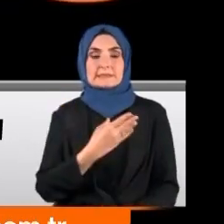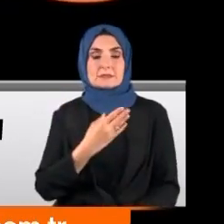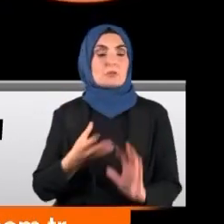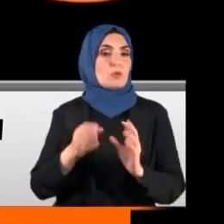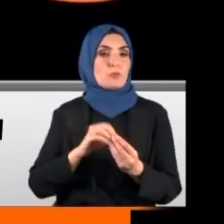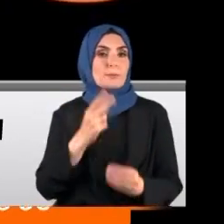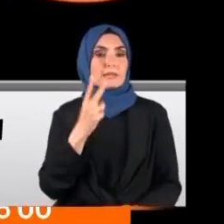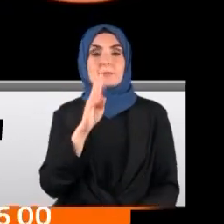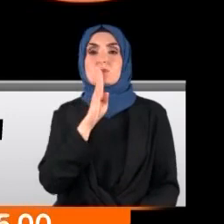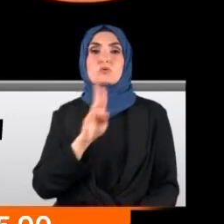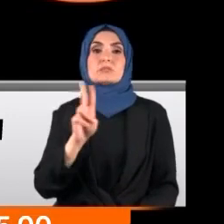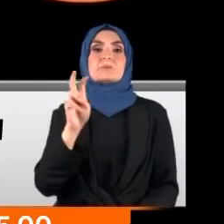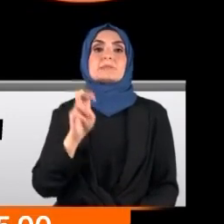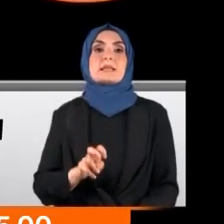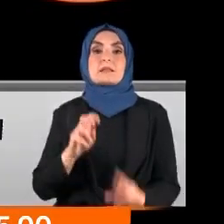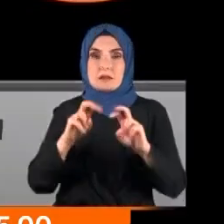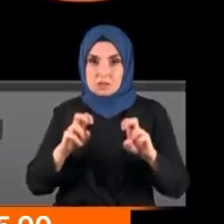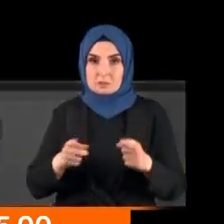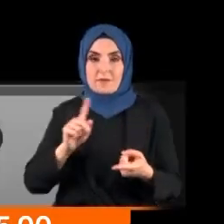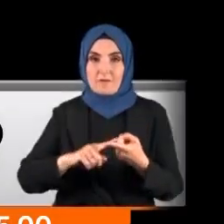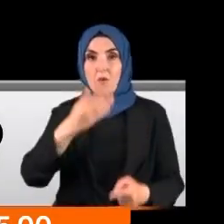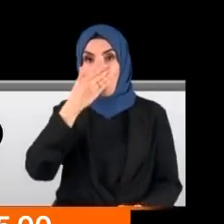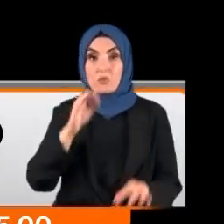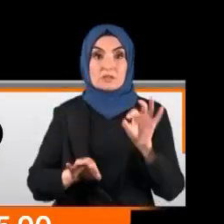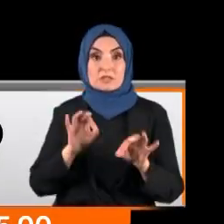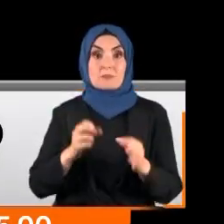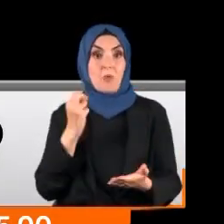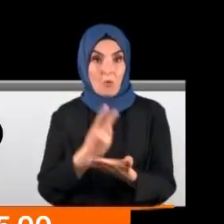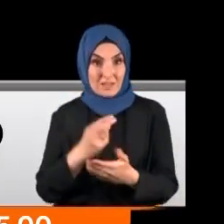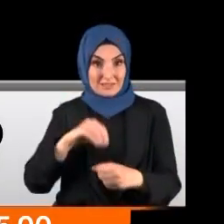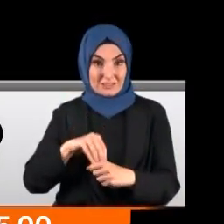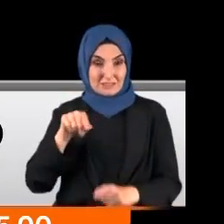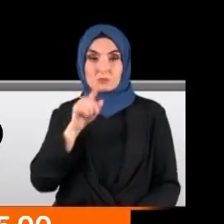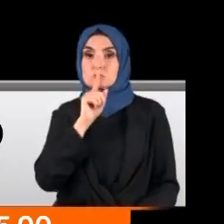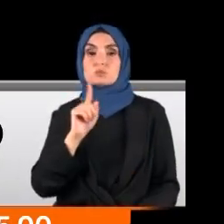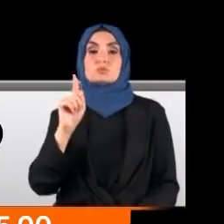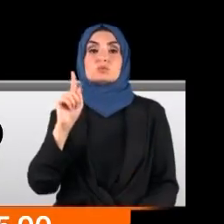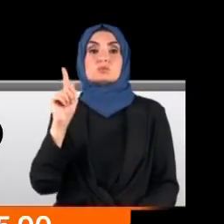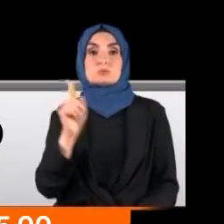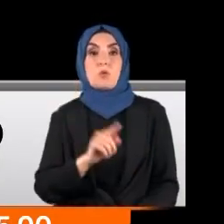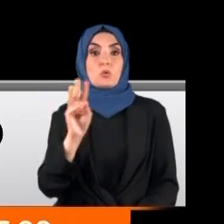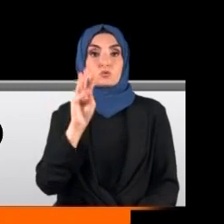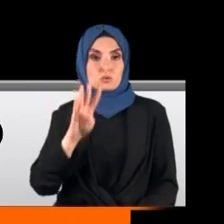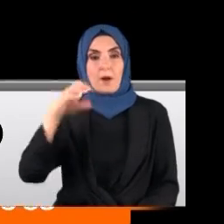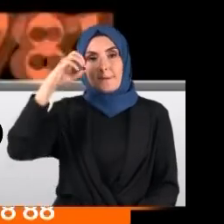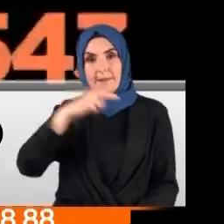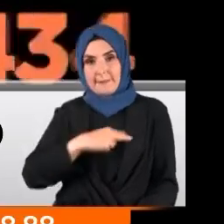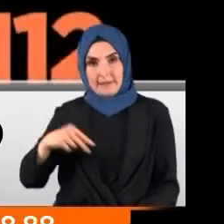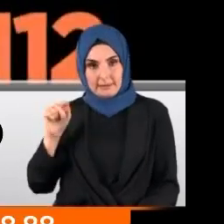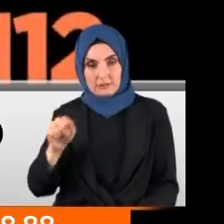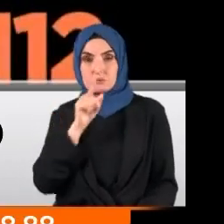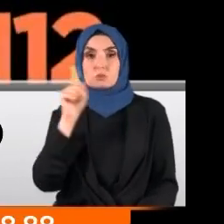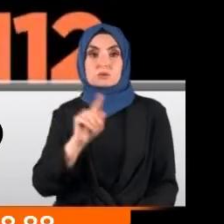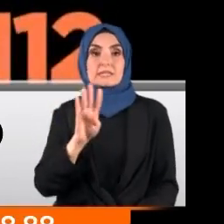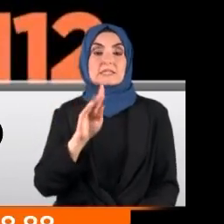2428 araştırma ve ön inceleme onayları içinde %34'ü AK Partili belediyelere, %41'i CHP'li